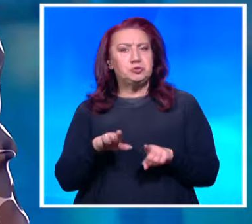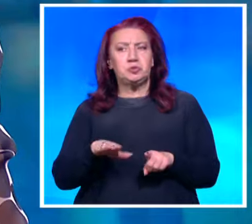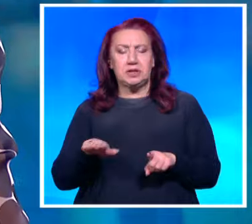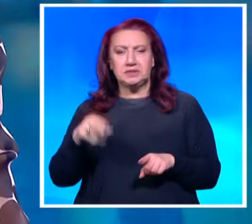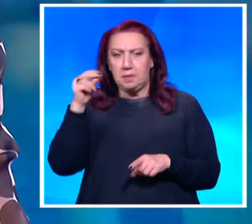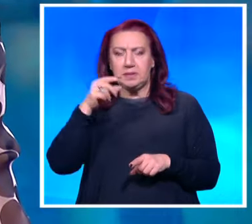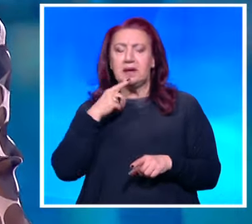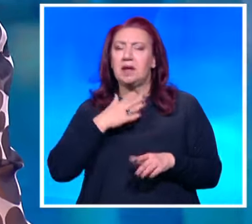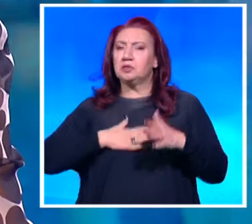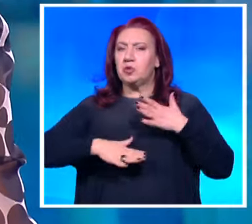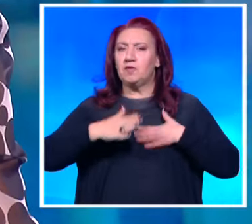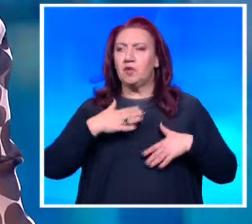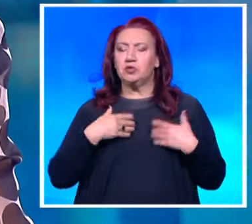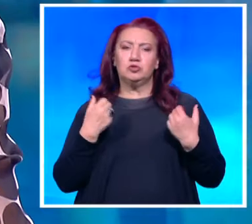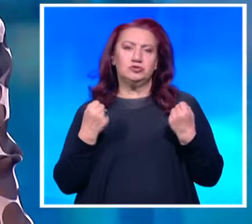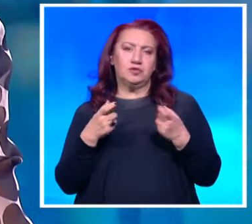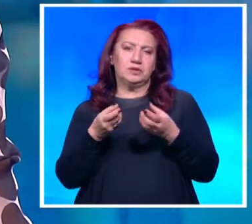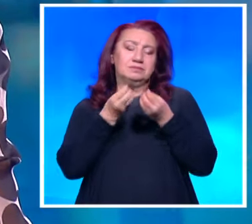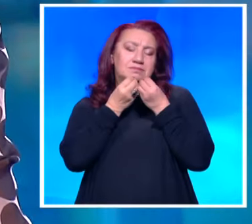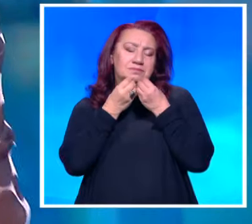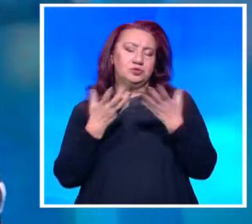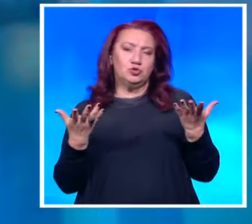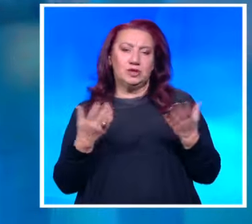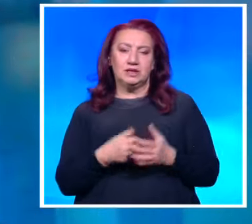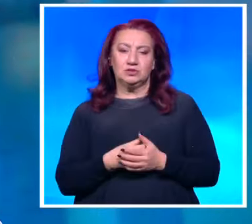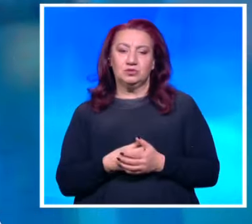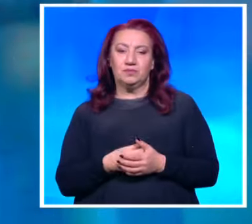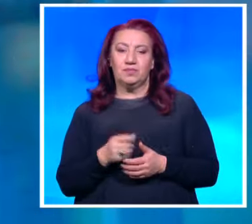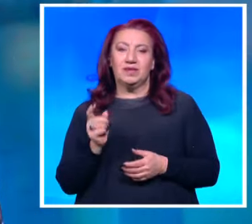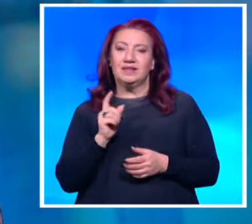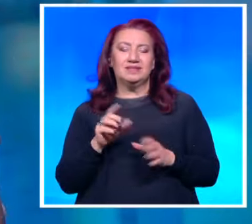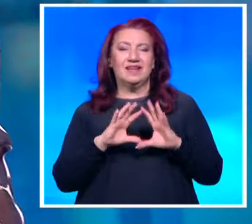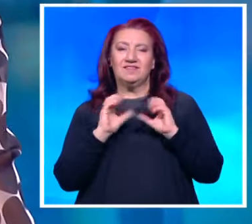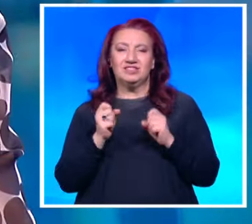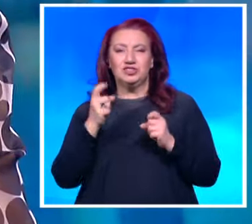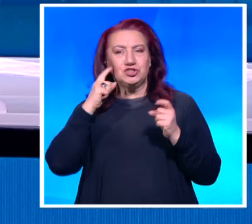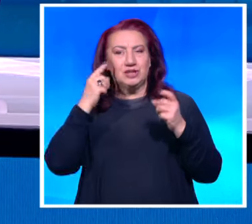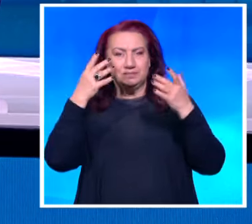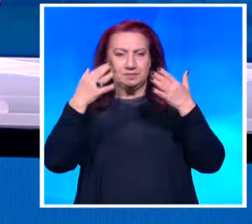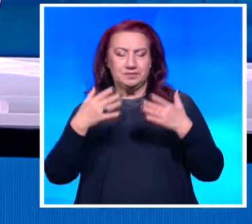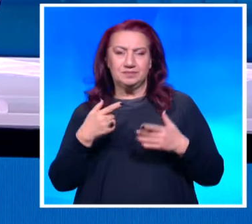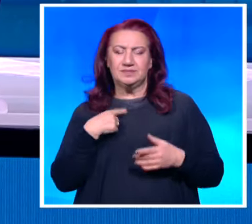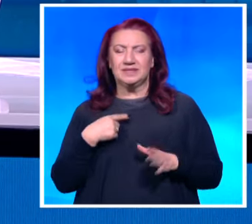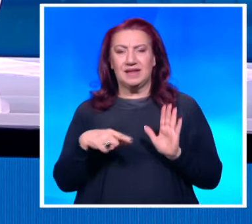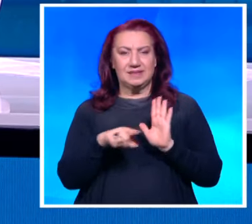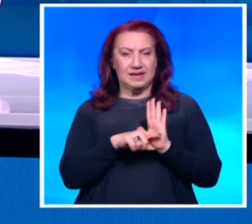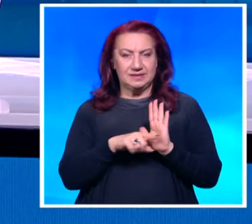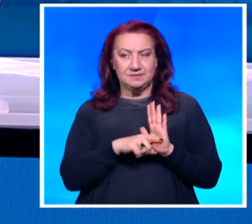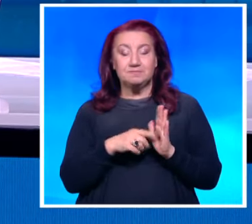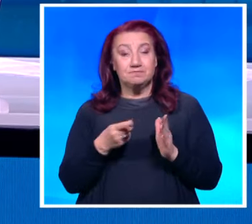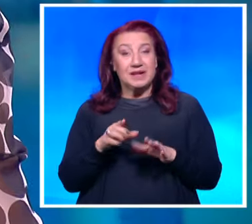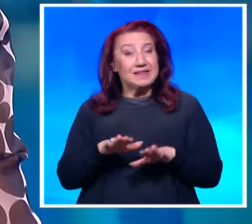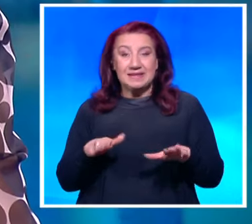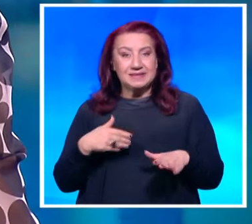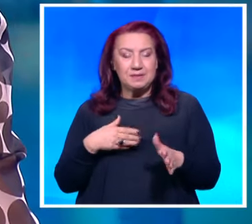живота си, което е прекрасна новина също. Не всички статистики са негативни в този случай. А мотивирани ли са? Не, мотивацията е по-ниска,